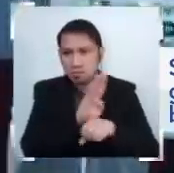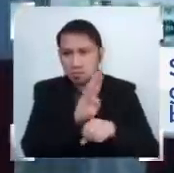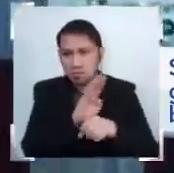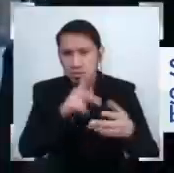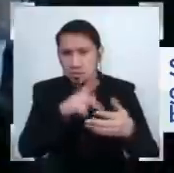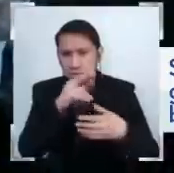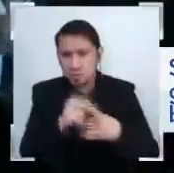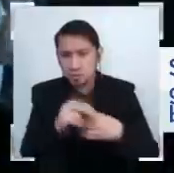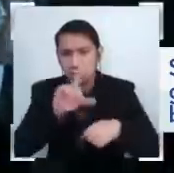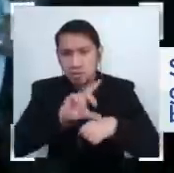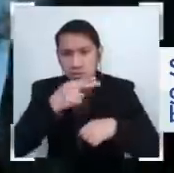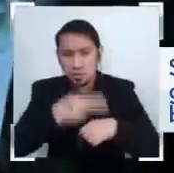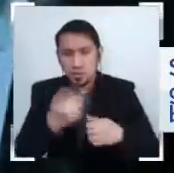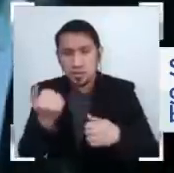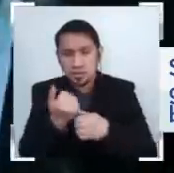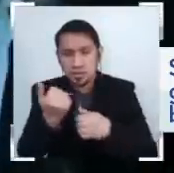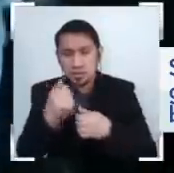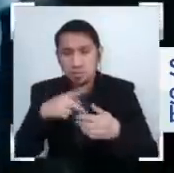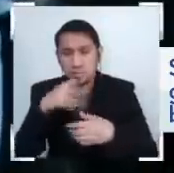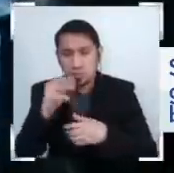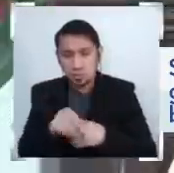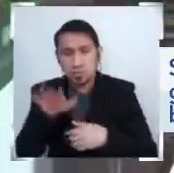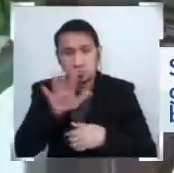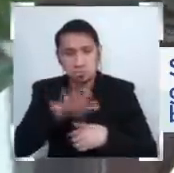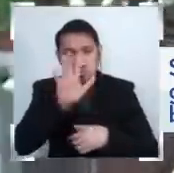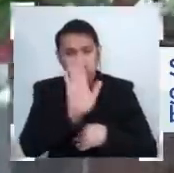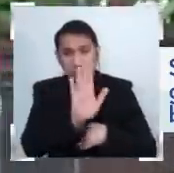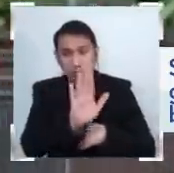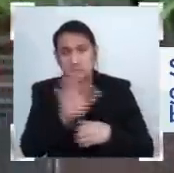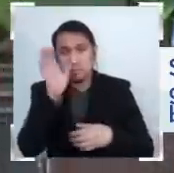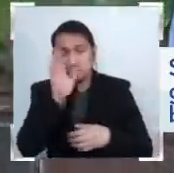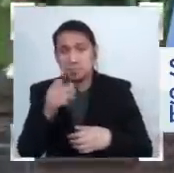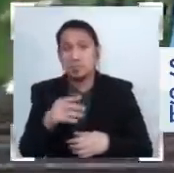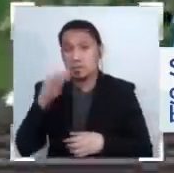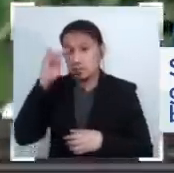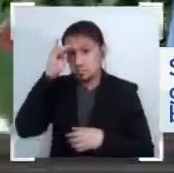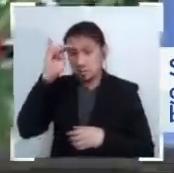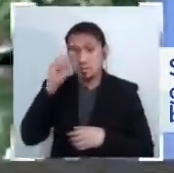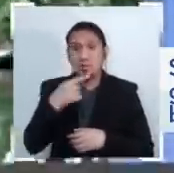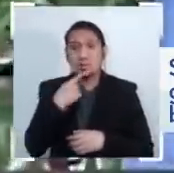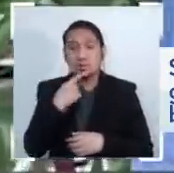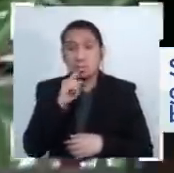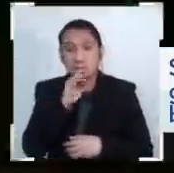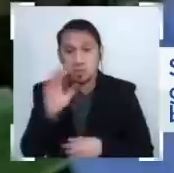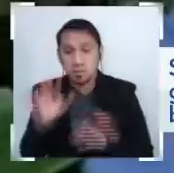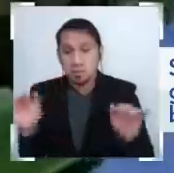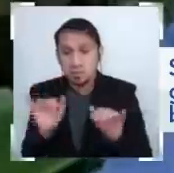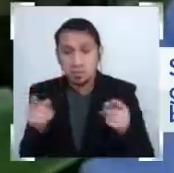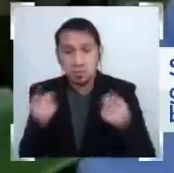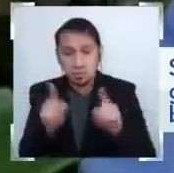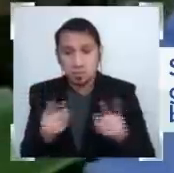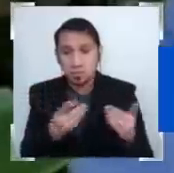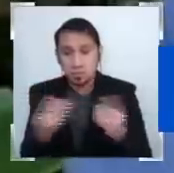ng LGU, DTI at Mandawi Chamber of Commerce and Industry. Nangako si Moreno na gagawin din daw ang ganitong klase ng programa.